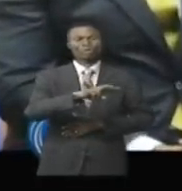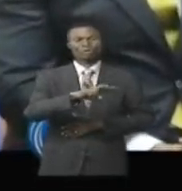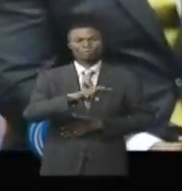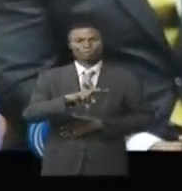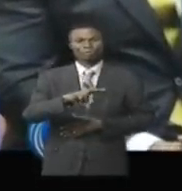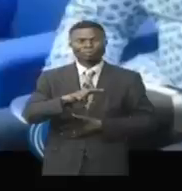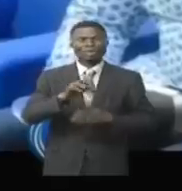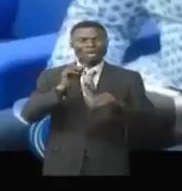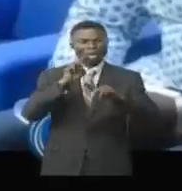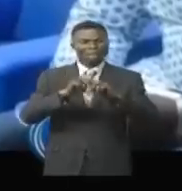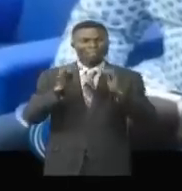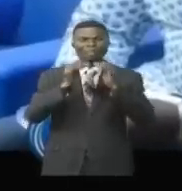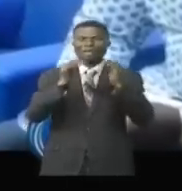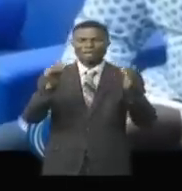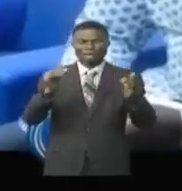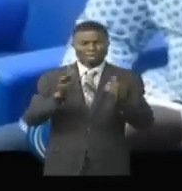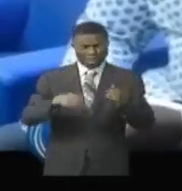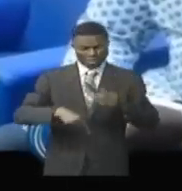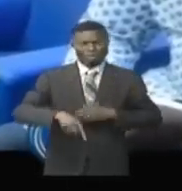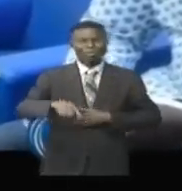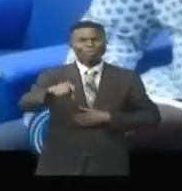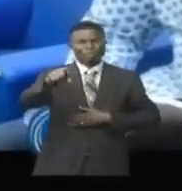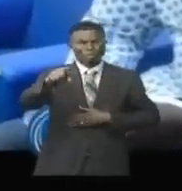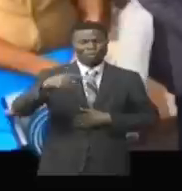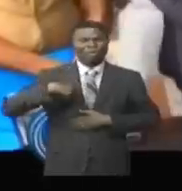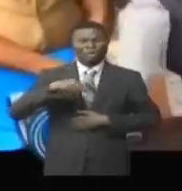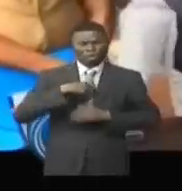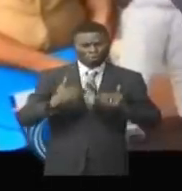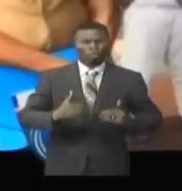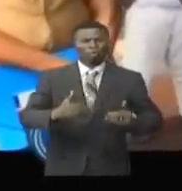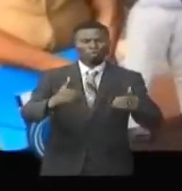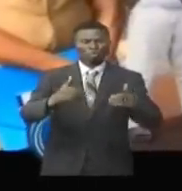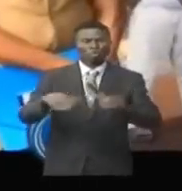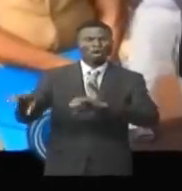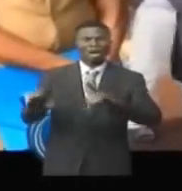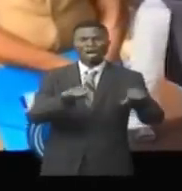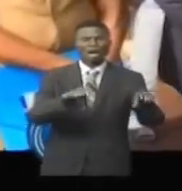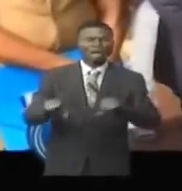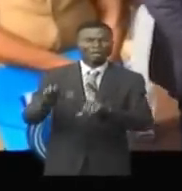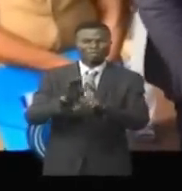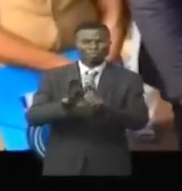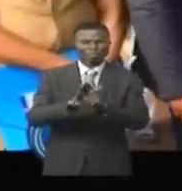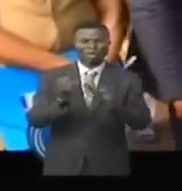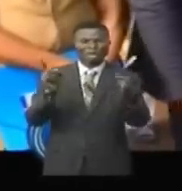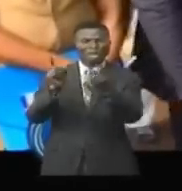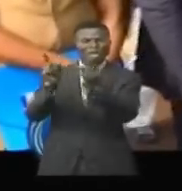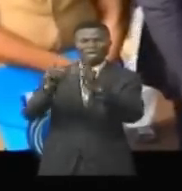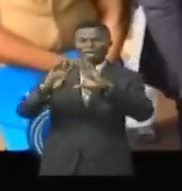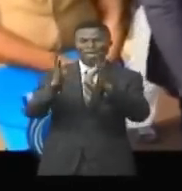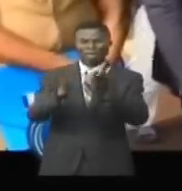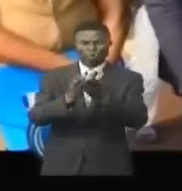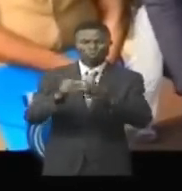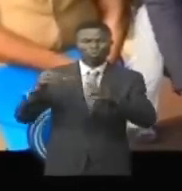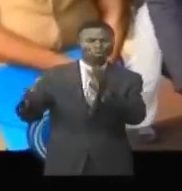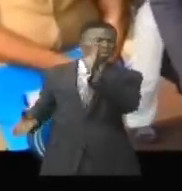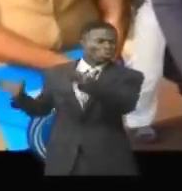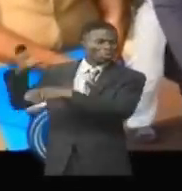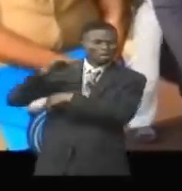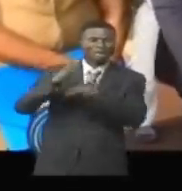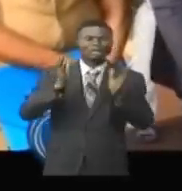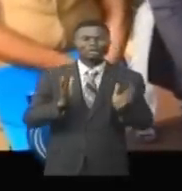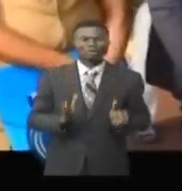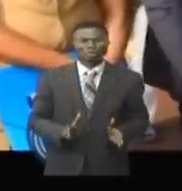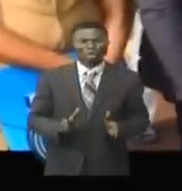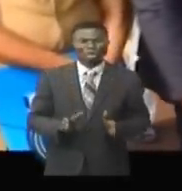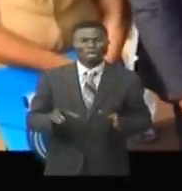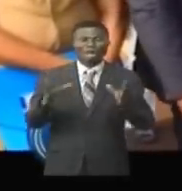d'être calmes. Dans les jours qui suivent, nous allons continuer une série d'activités, nous allons rencontrer tous les acteurs et